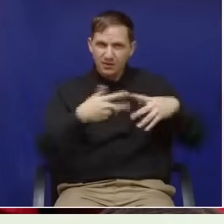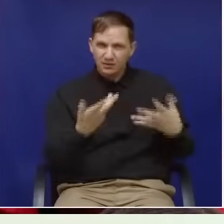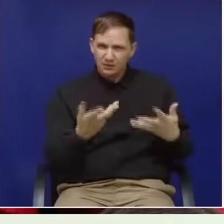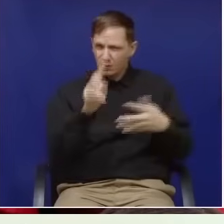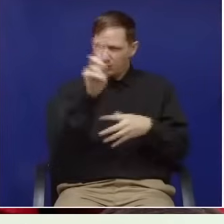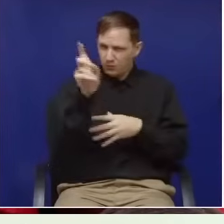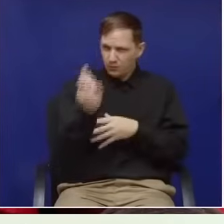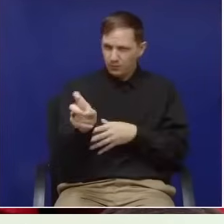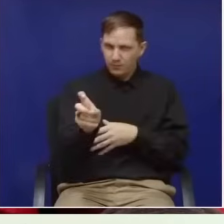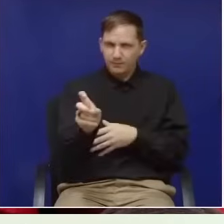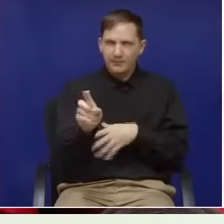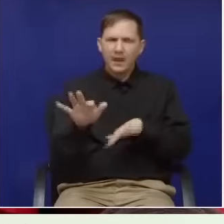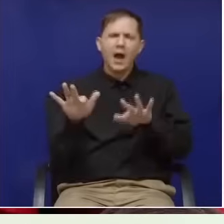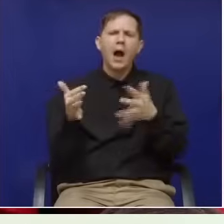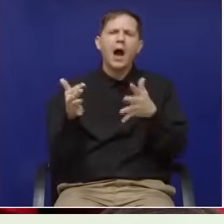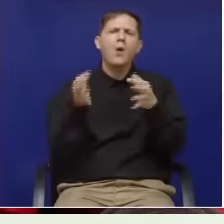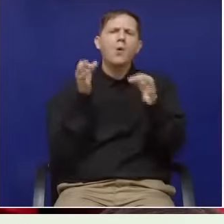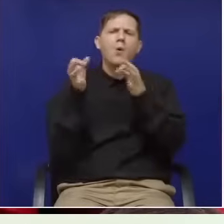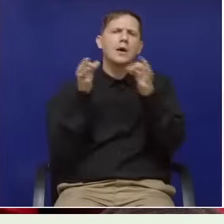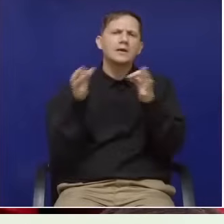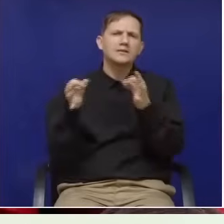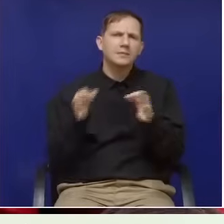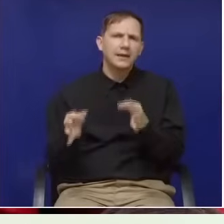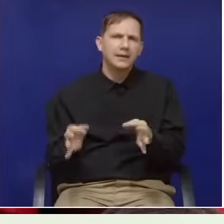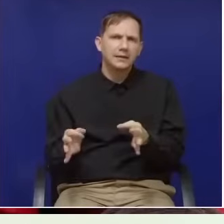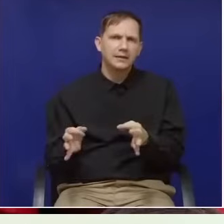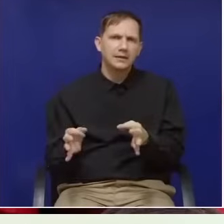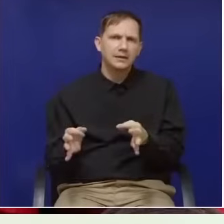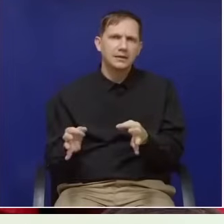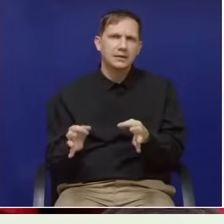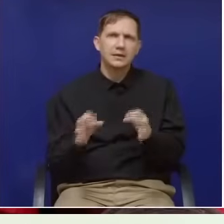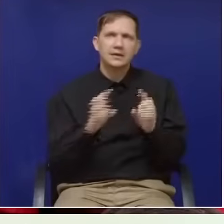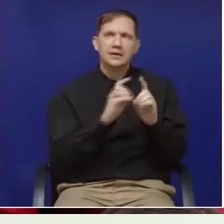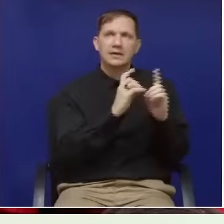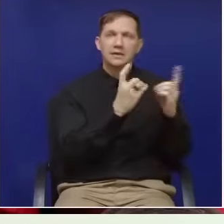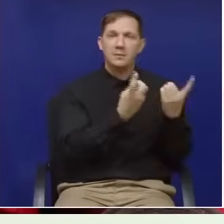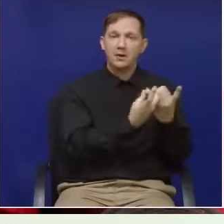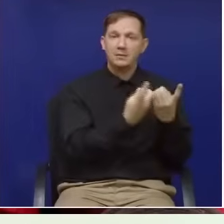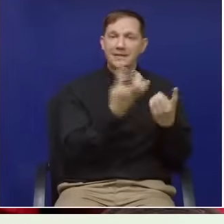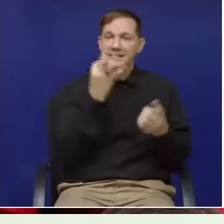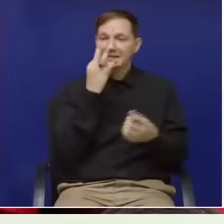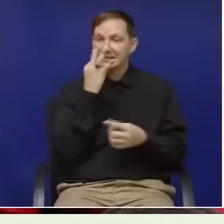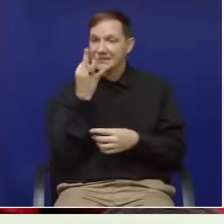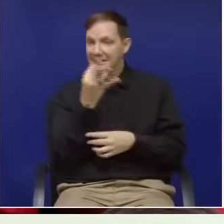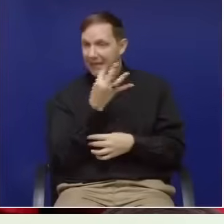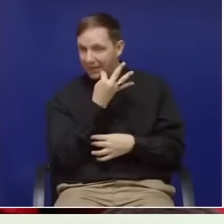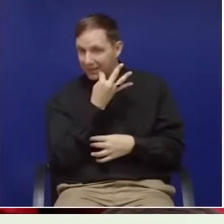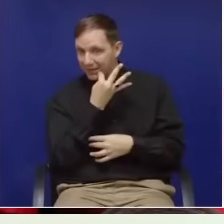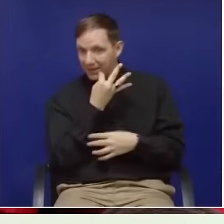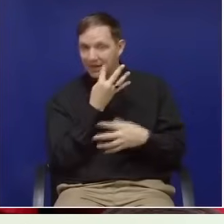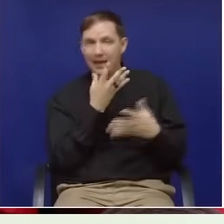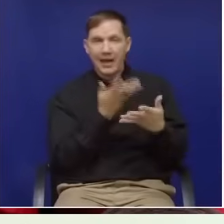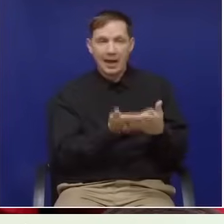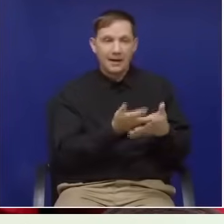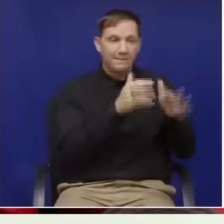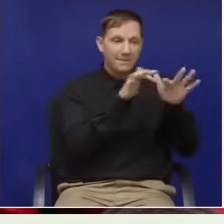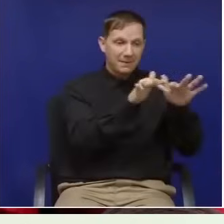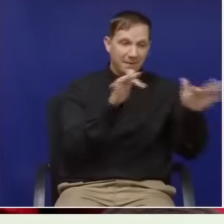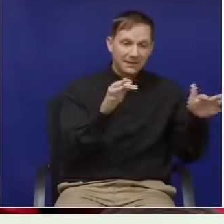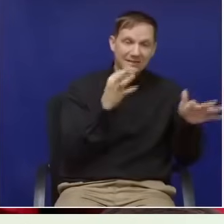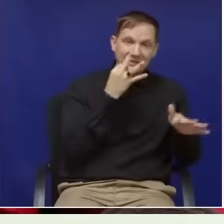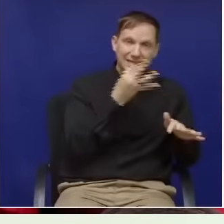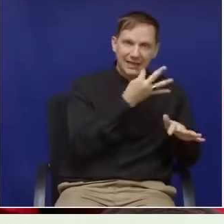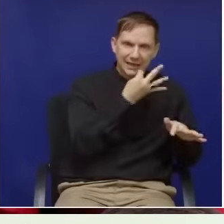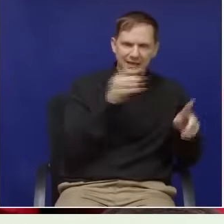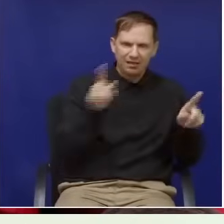uthini into ethethwa lisebe kunye nento ethethwa luluntu eyenzeka phantsi